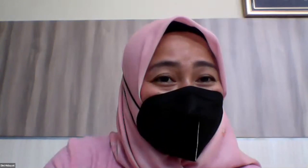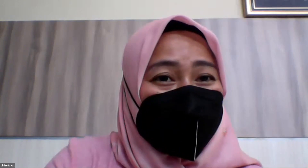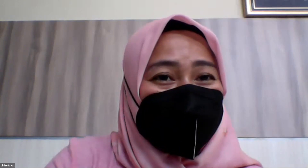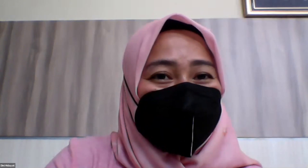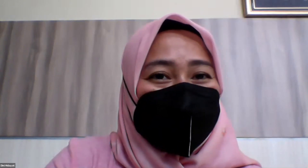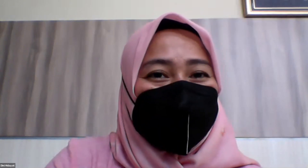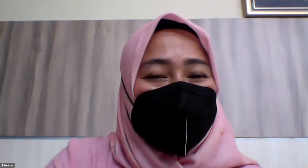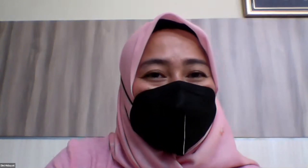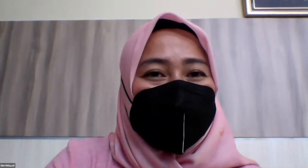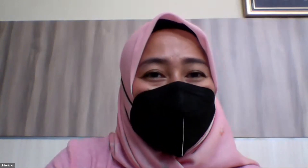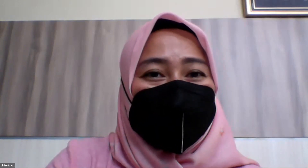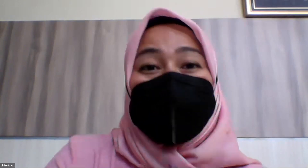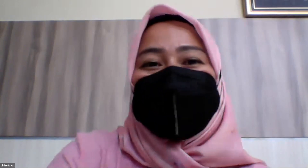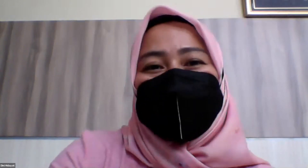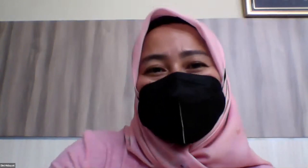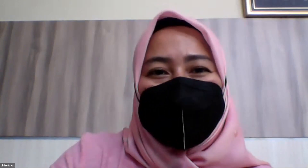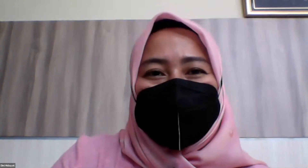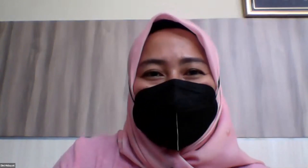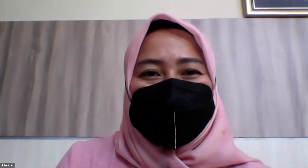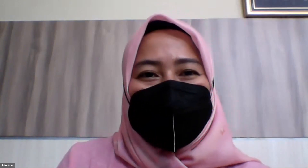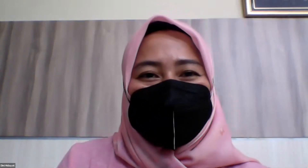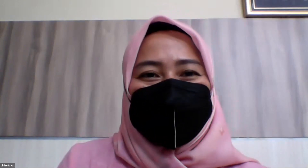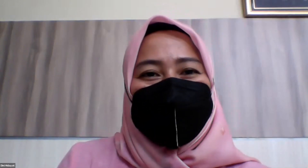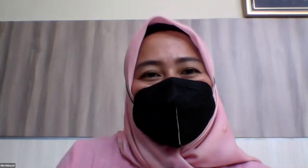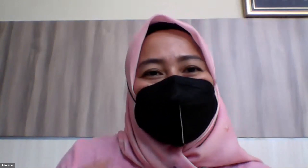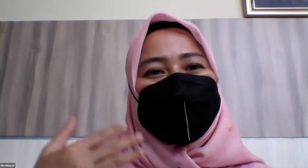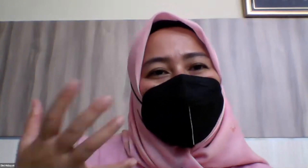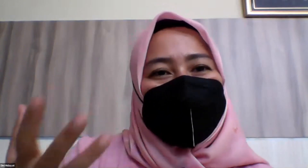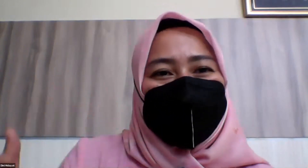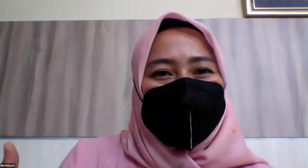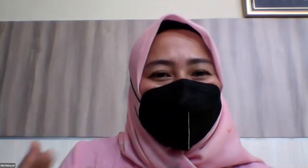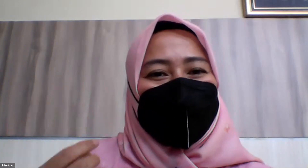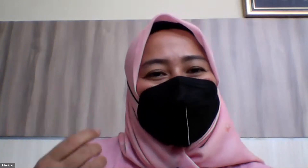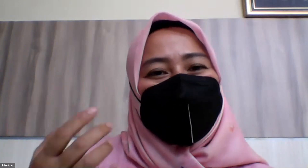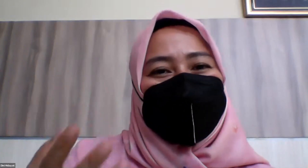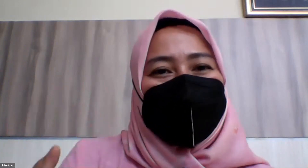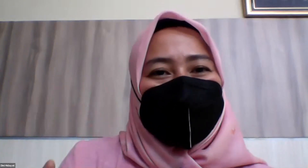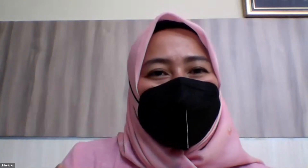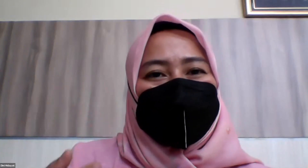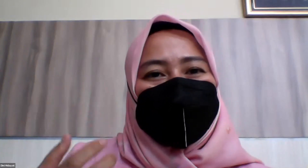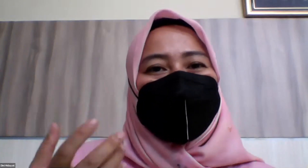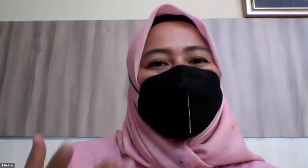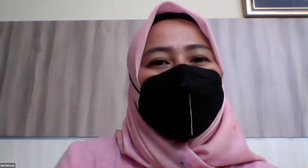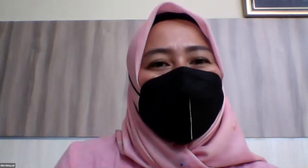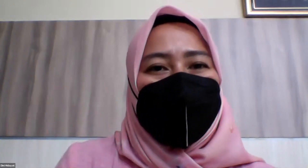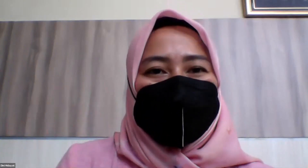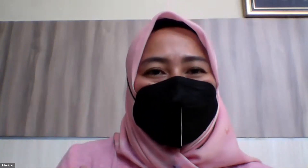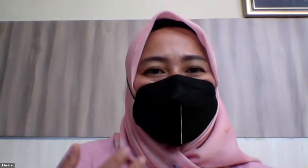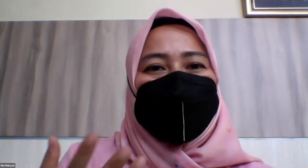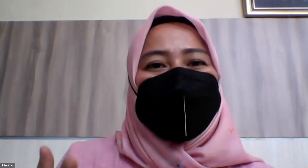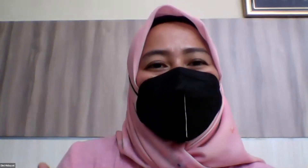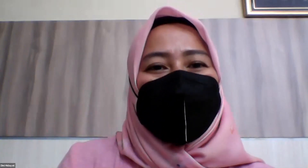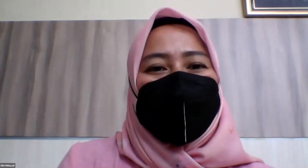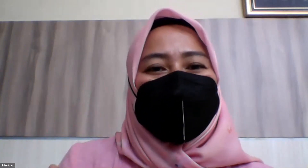yakin tidak gitu, ibu hamil ini makannya tadi seperti gambar yang indah itu, seimbang karbohidrat, protein nabati, protein